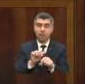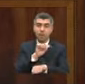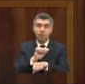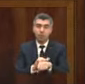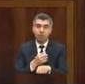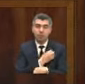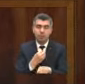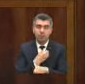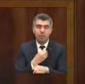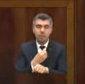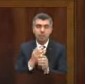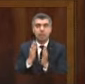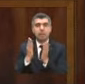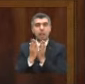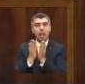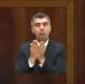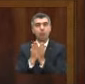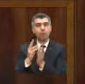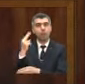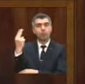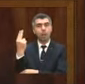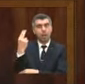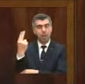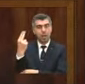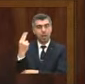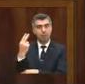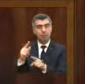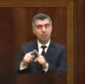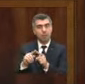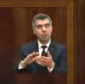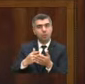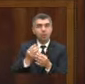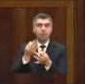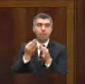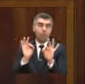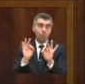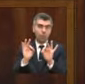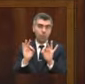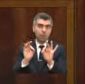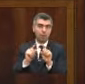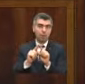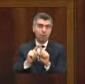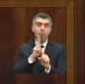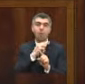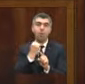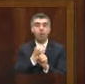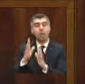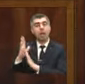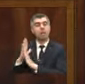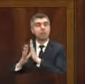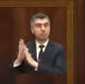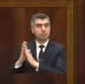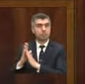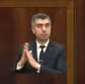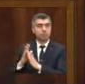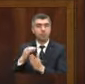للطلبة بفضل تسهيل الإجراءات، هذه التغطية الصحية المجانية للطلبة انطلقت في ظل الحكومة السابقة، ولكن في